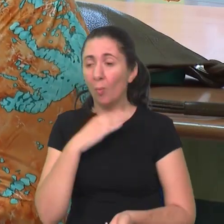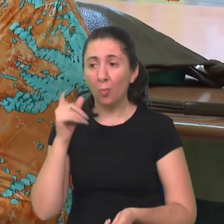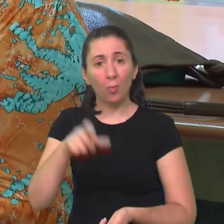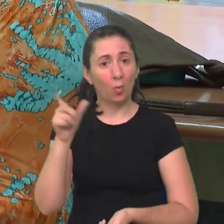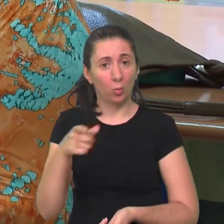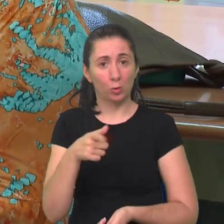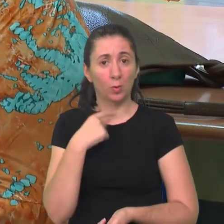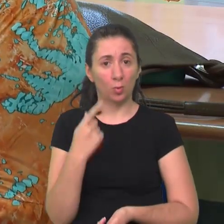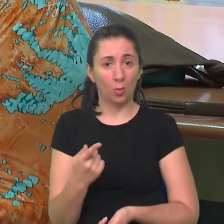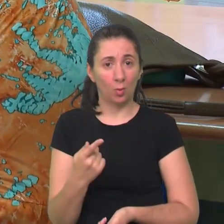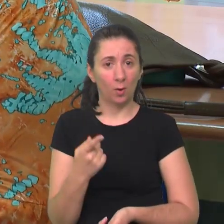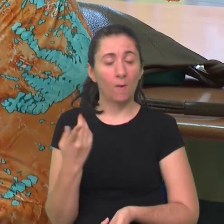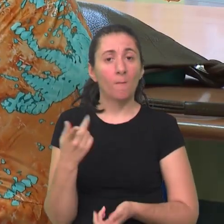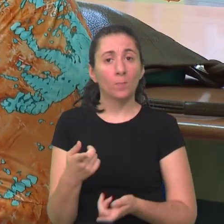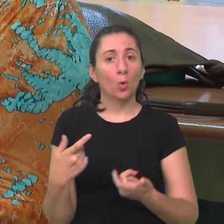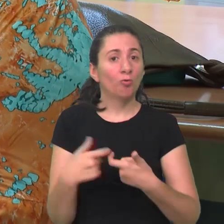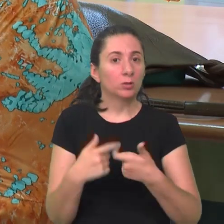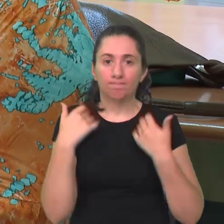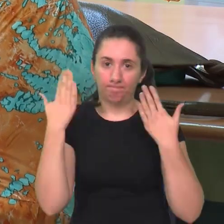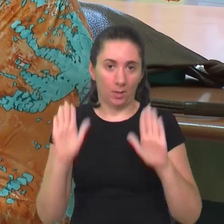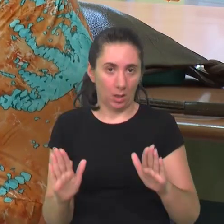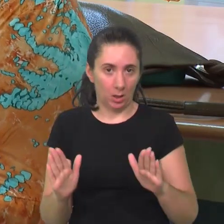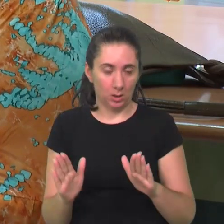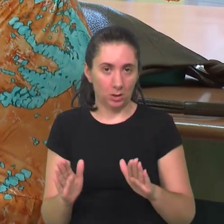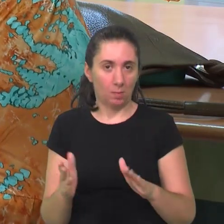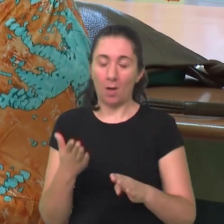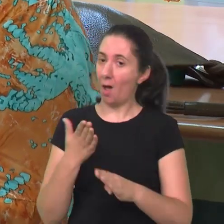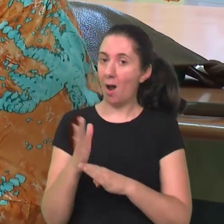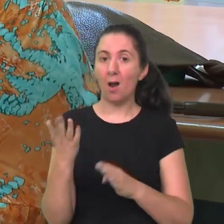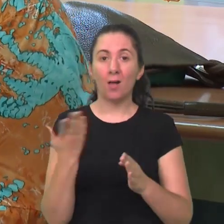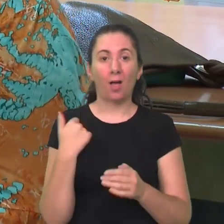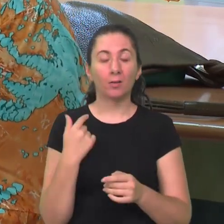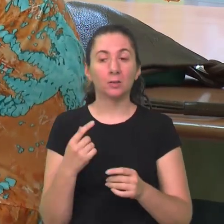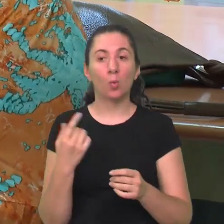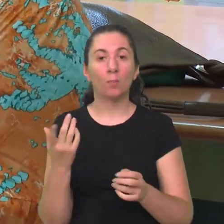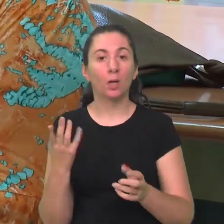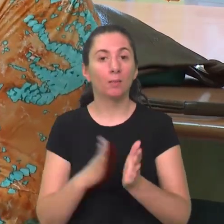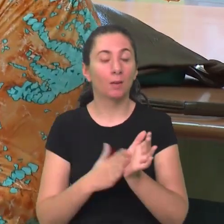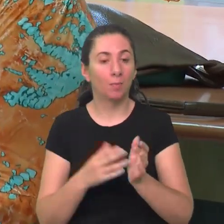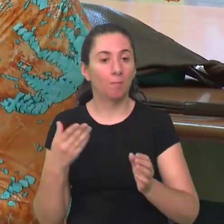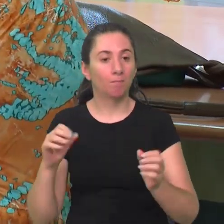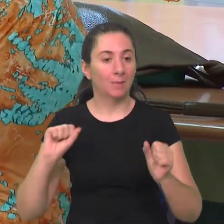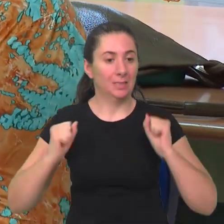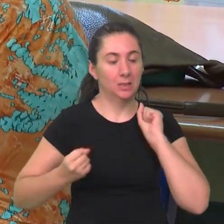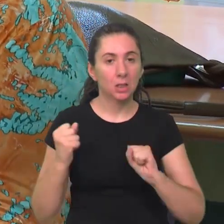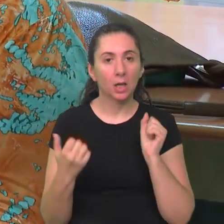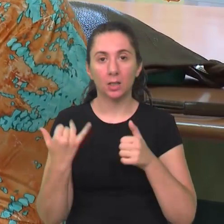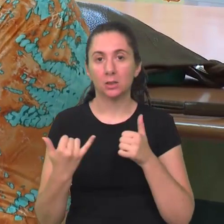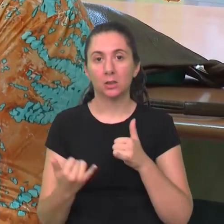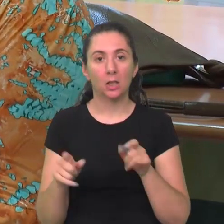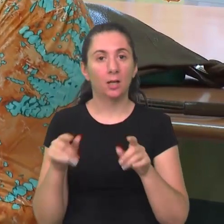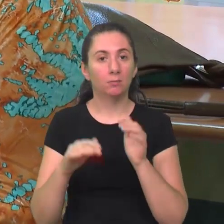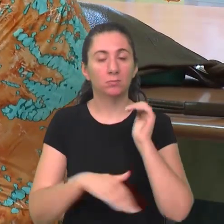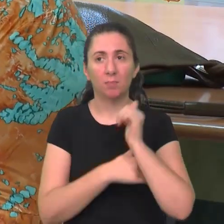puno osoba. S čim je to u vezi, ne znam, ali činjenica da kada smo izloženi nekom stresu, kada smo izloženi